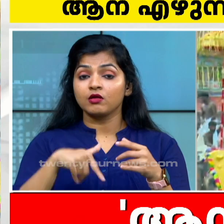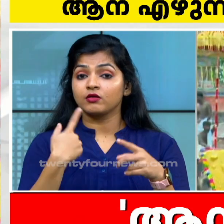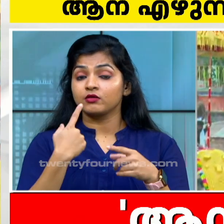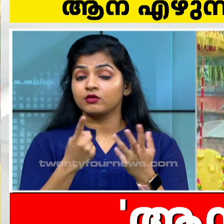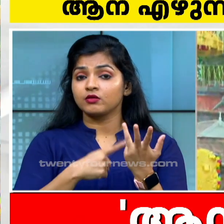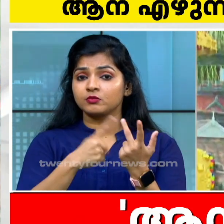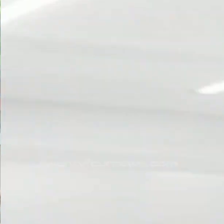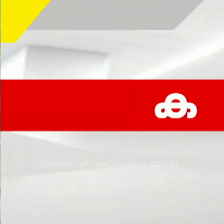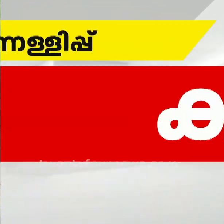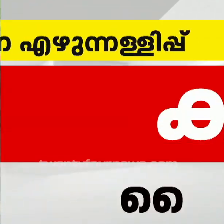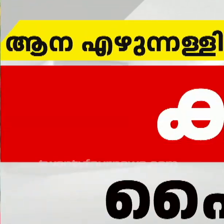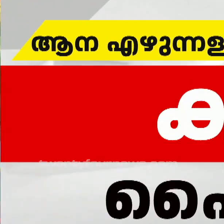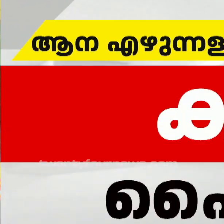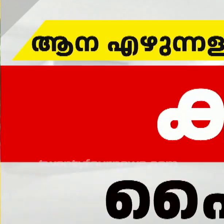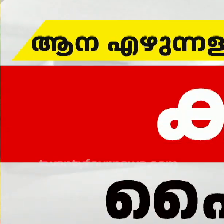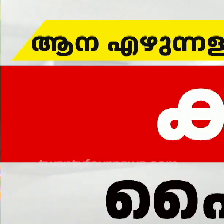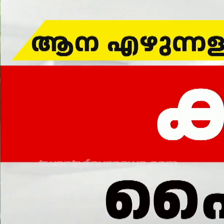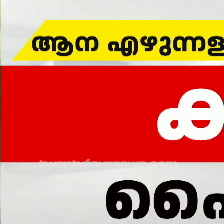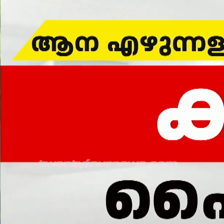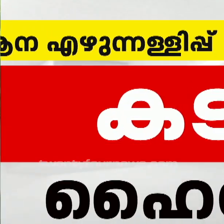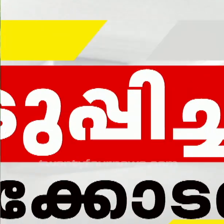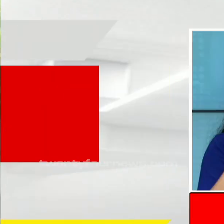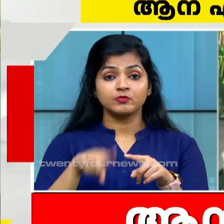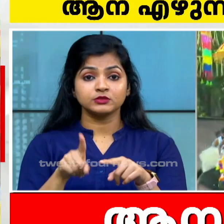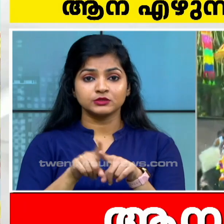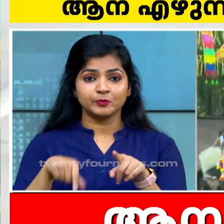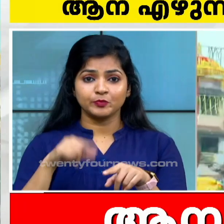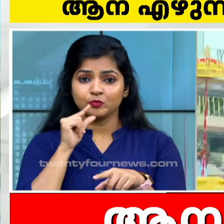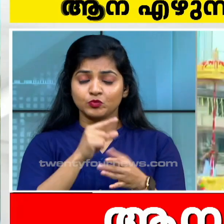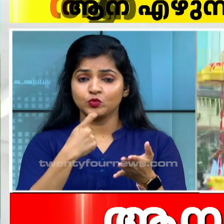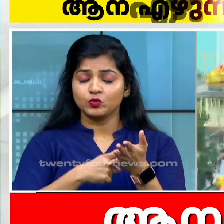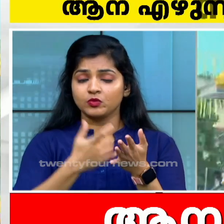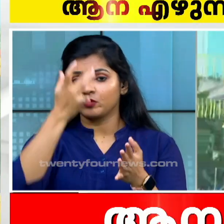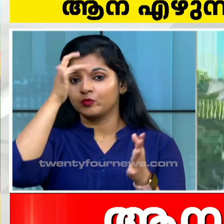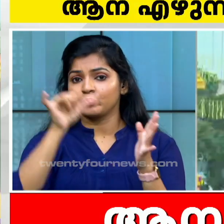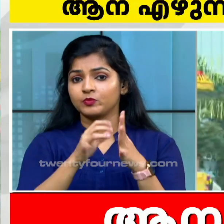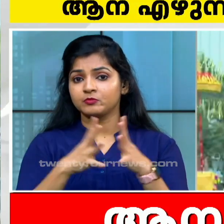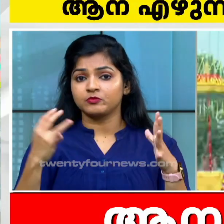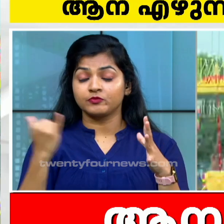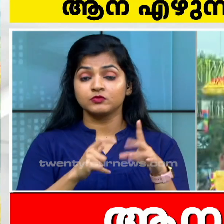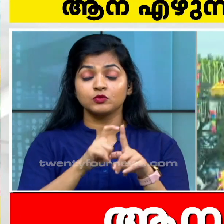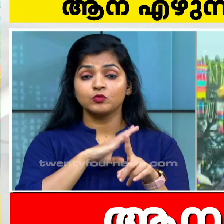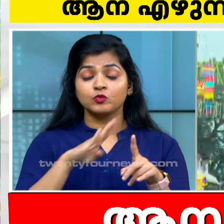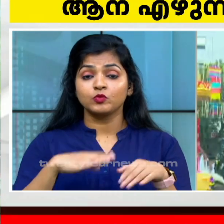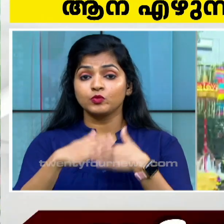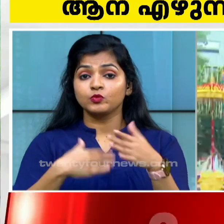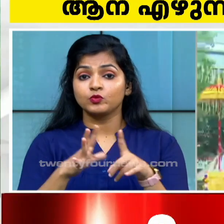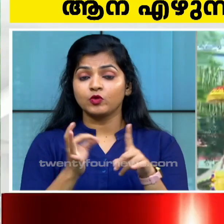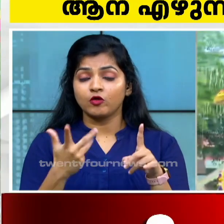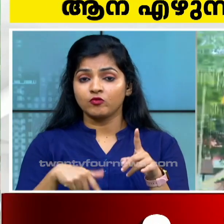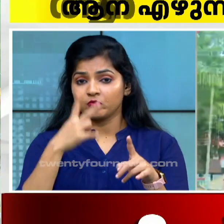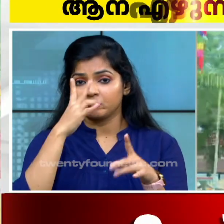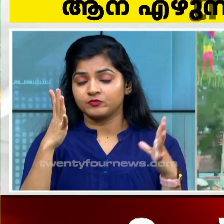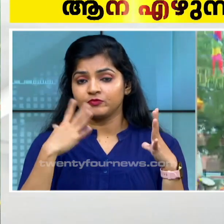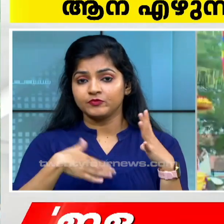പരിമിതപ്പെടുത്തുന്നതും അതോടൊപ്പം ഈ 3 മീറ്റർ വീതിയുമെല്ലാം വലിയ പ്രതിസന്ധിയായി വരിക. അത് എങ്ങനെയായിരിക്കും ഇനി ദേവസ്വങ്ങൾ നേരിടുക എന്നുള്ളതാണ് മനസ്സിലാകുന്നത്. ഒരുപക്ഷെ തുടർ